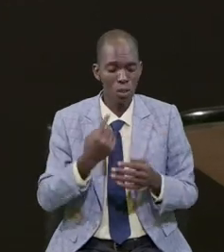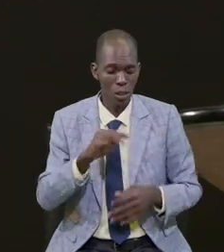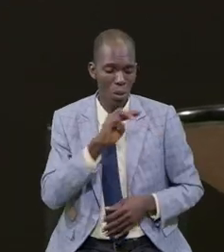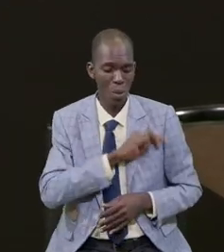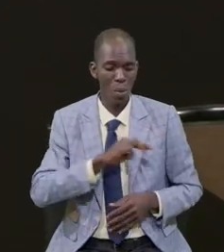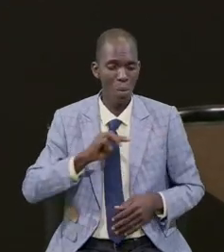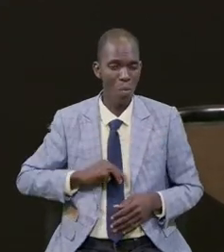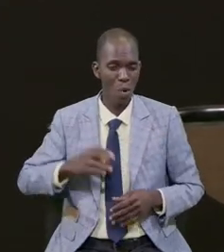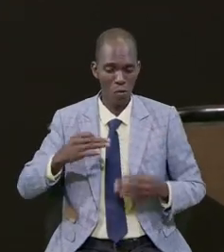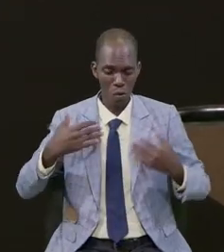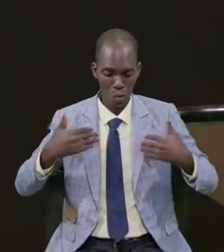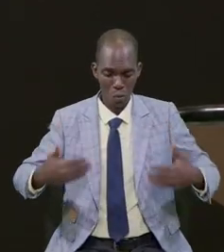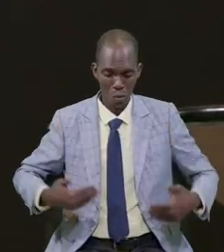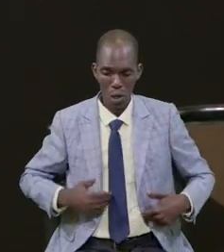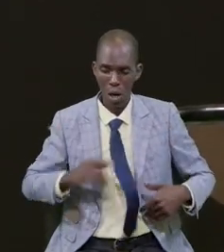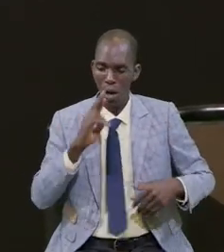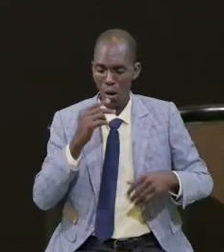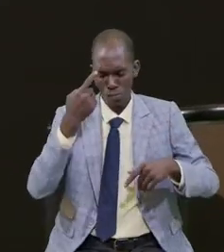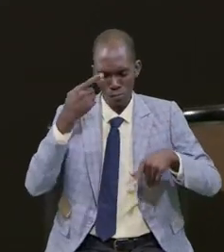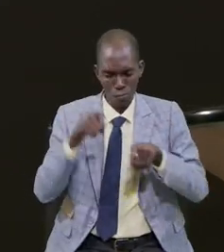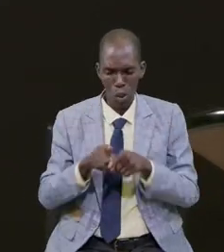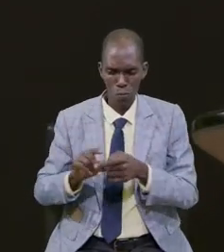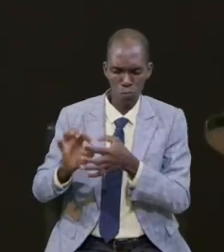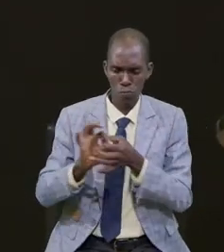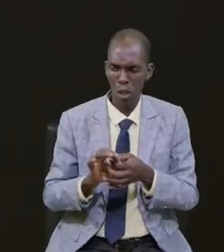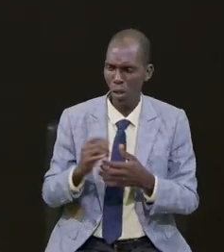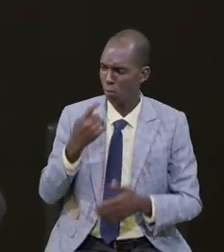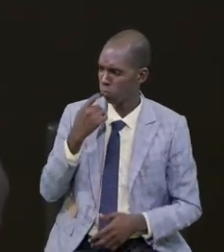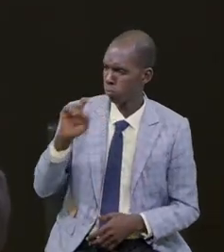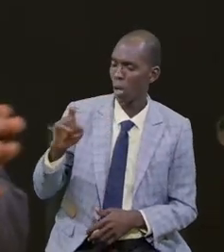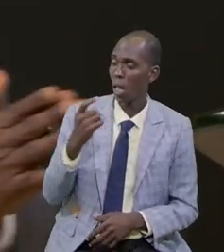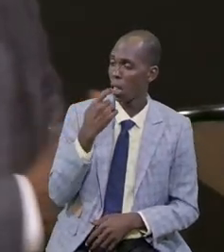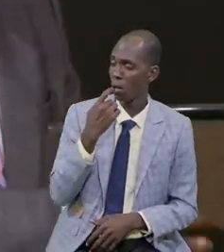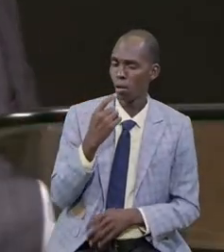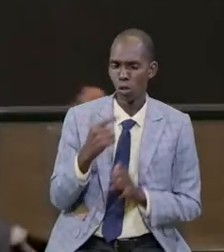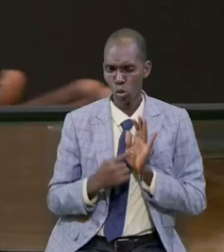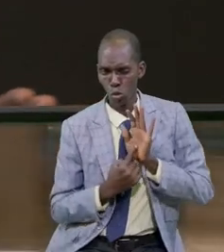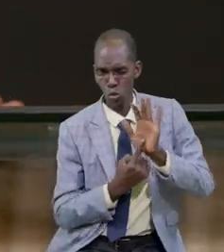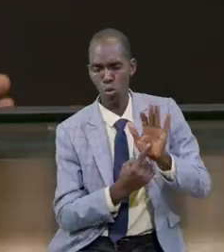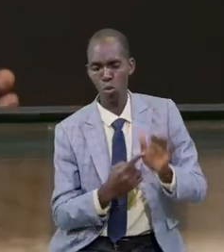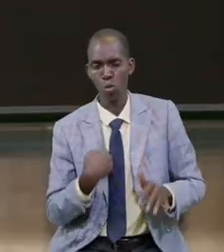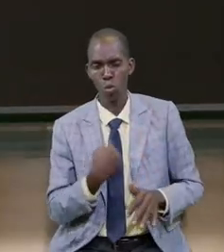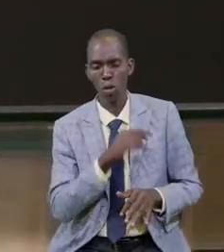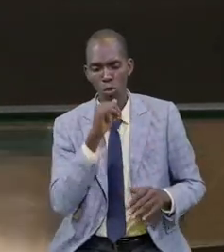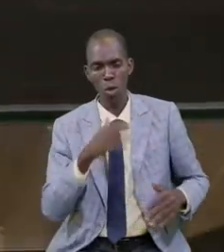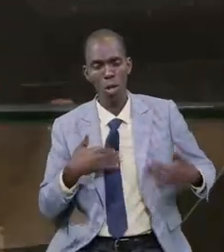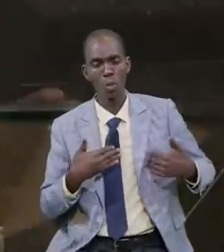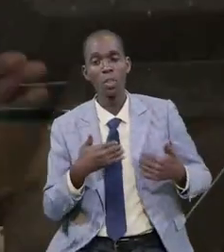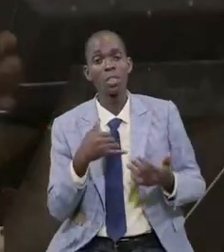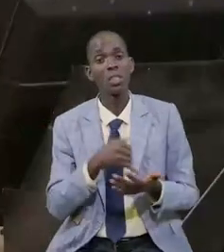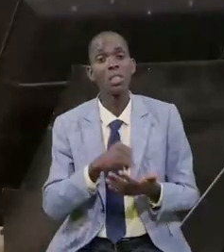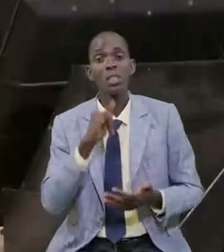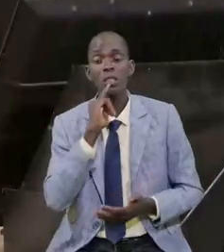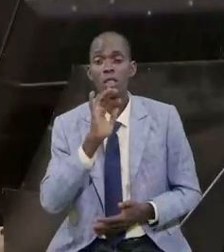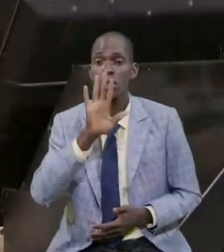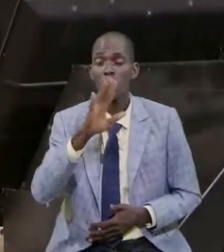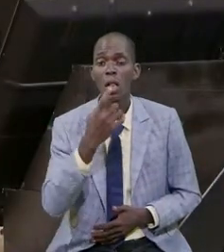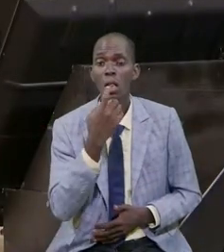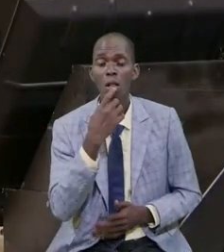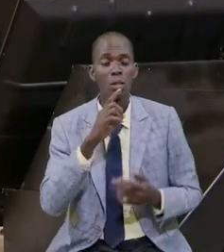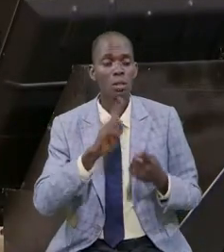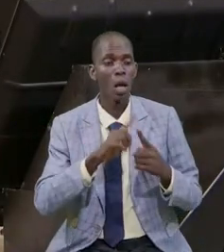le corps sont dérangés. Donc, la langue, montre-leur, dis-leur. C'est la langue qui fait